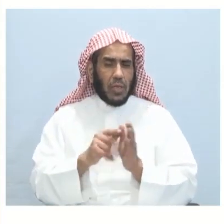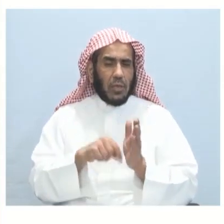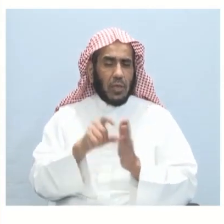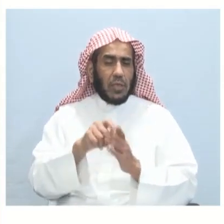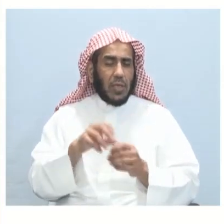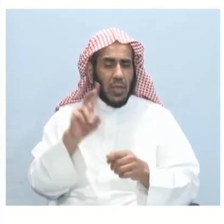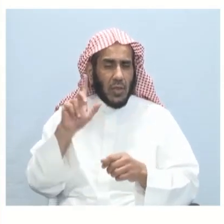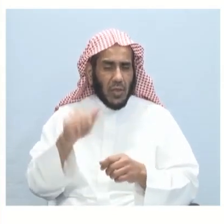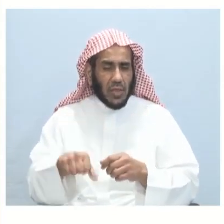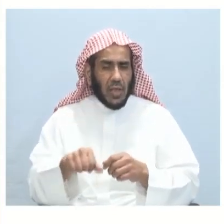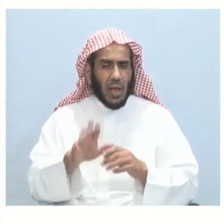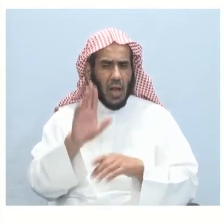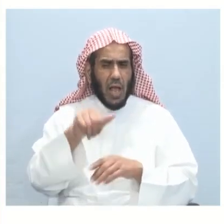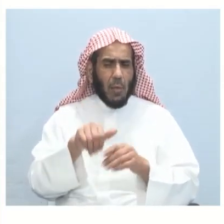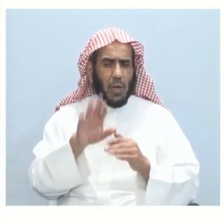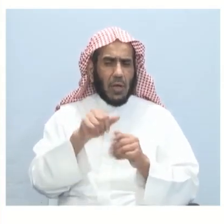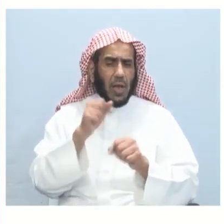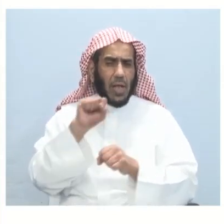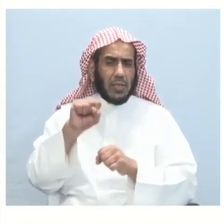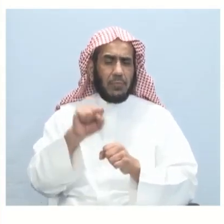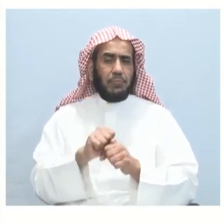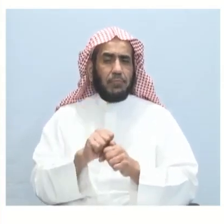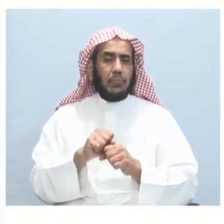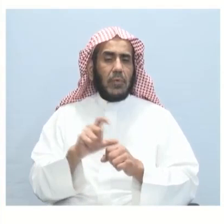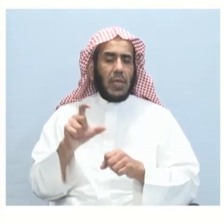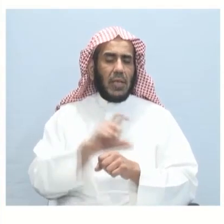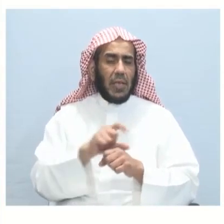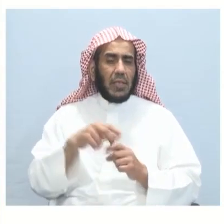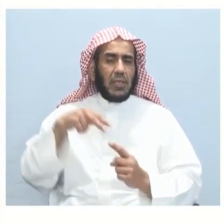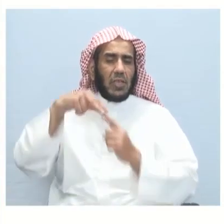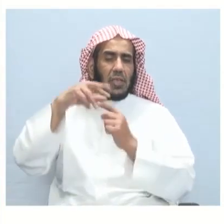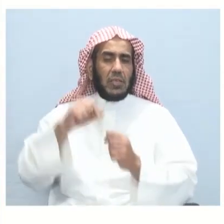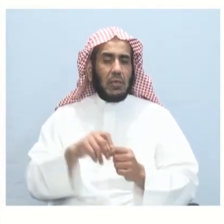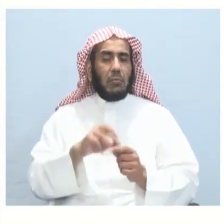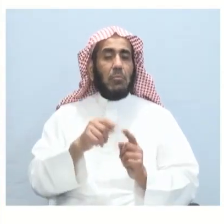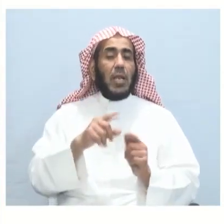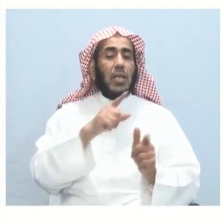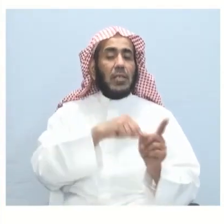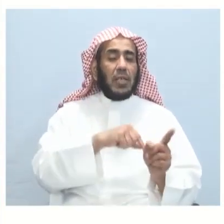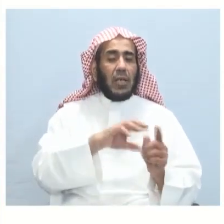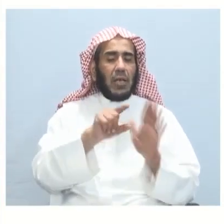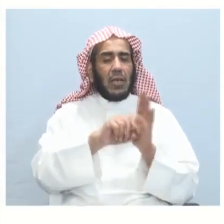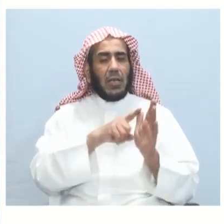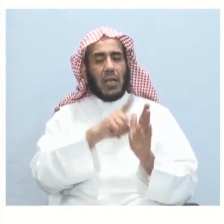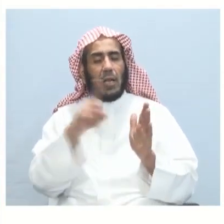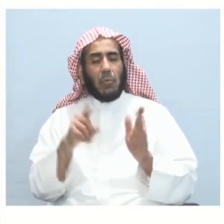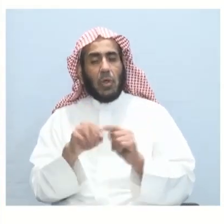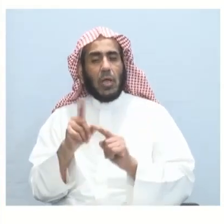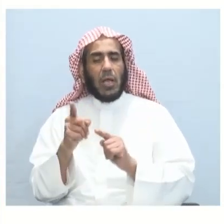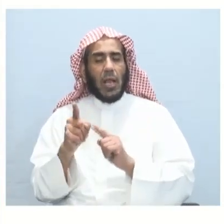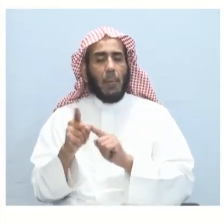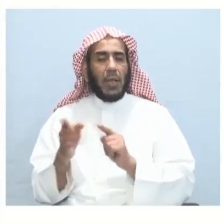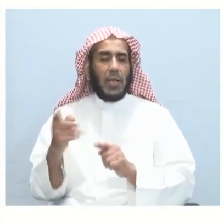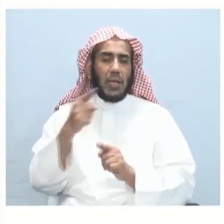اضغط على القائمه المنسدله الخاصه باداه اتجاه النص من اليسار الى اليمين واضغط على اليمين الى